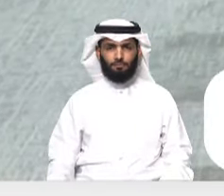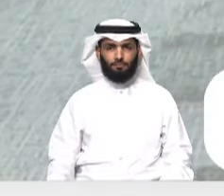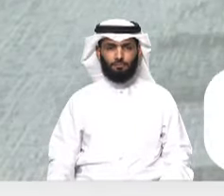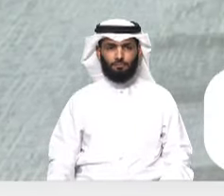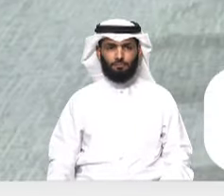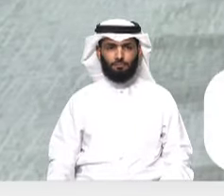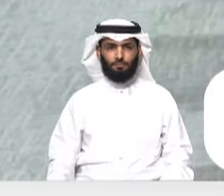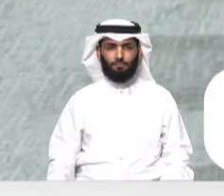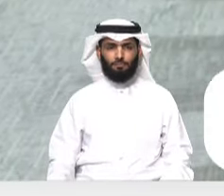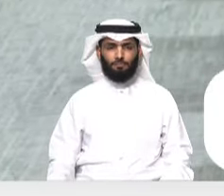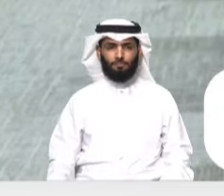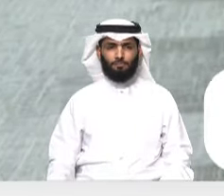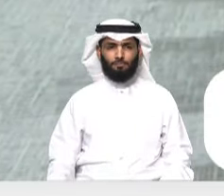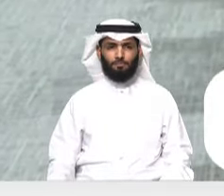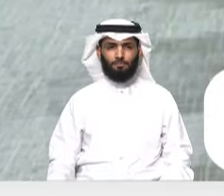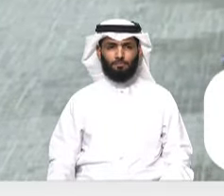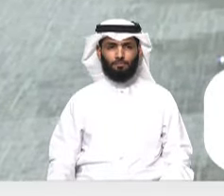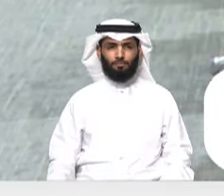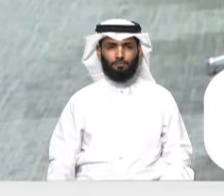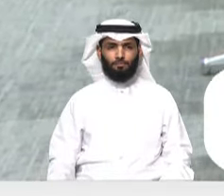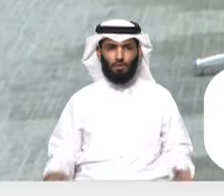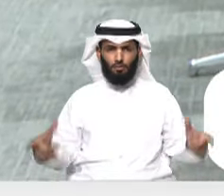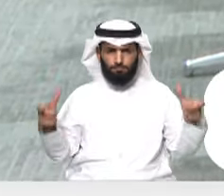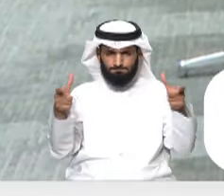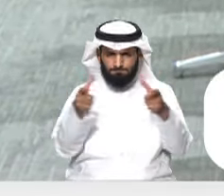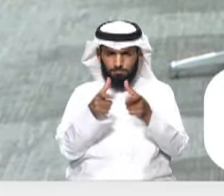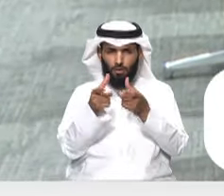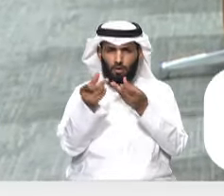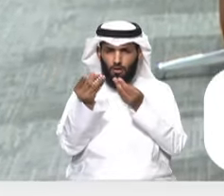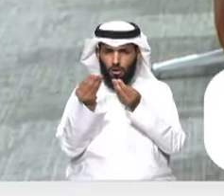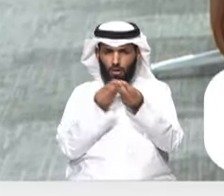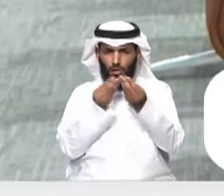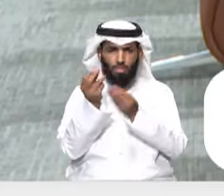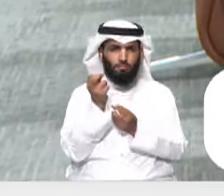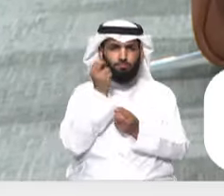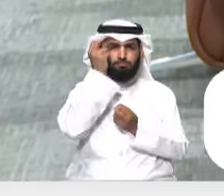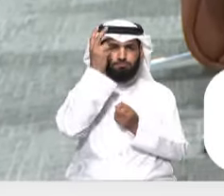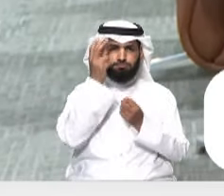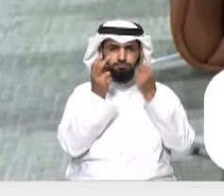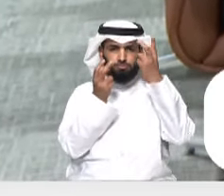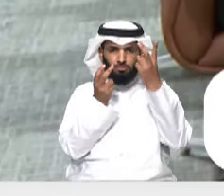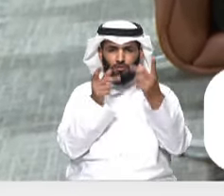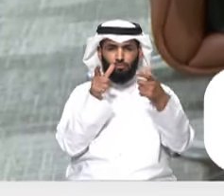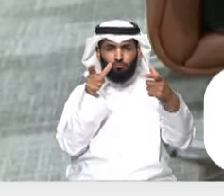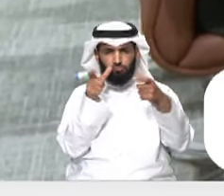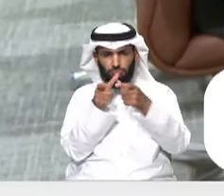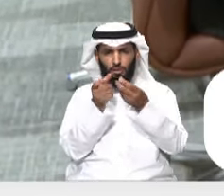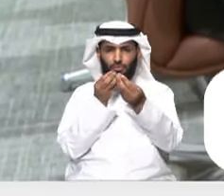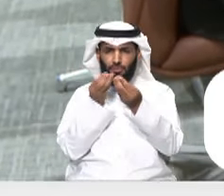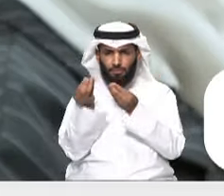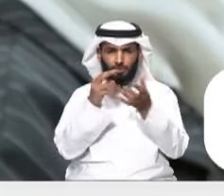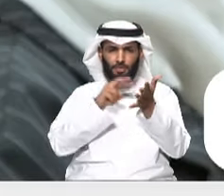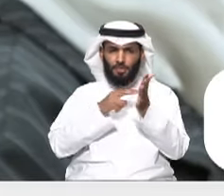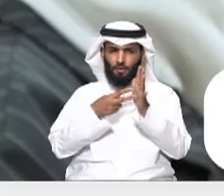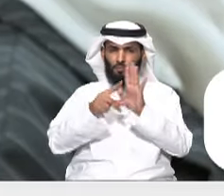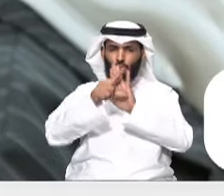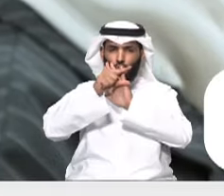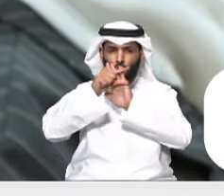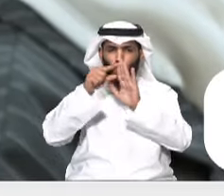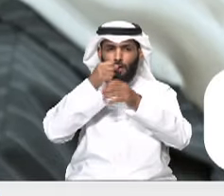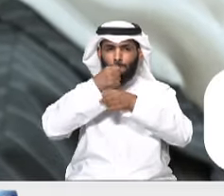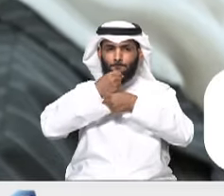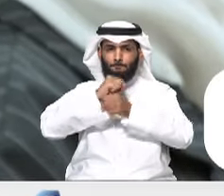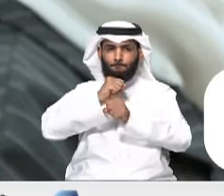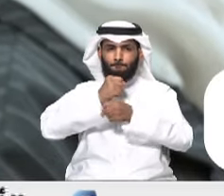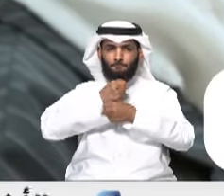المستقبلي هنا تناقش العديد من الطلبات والاقتراحات المتنوعه في الشان البلدي فتعقد